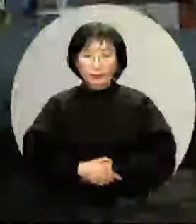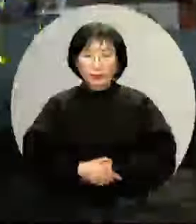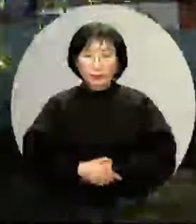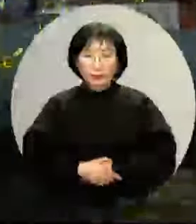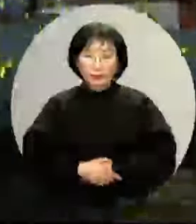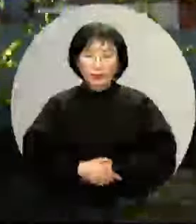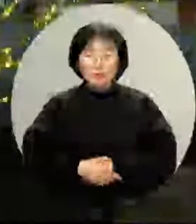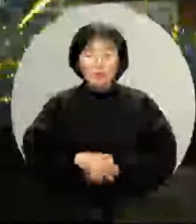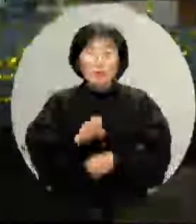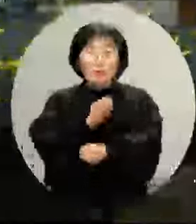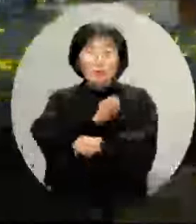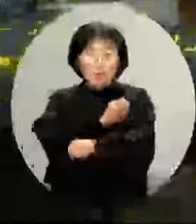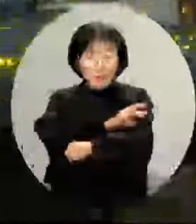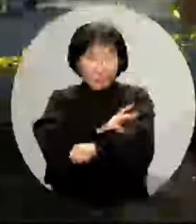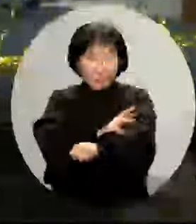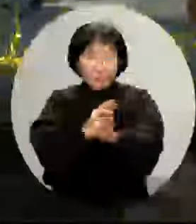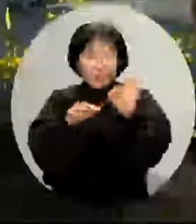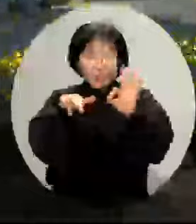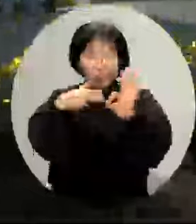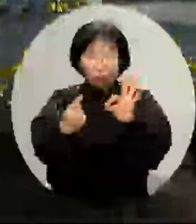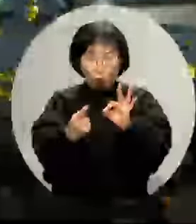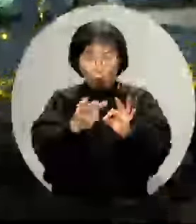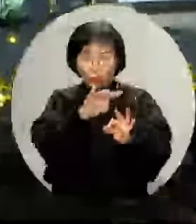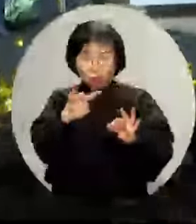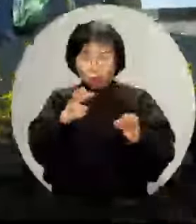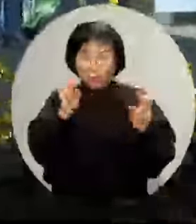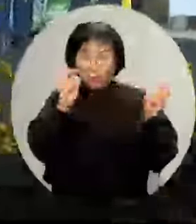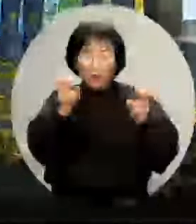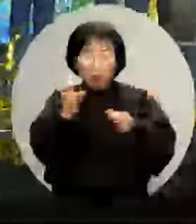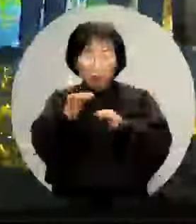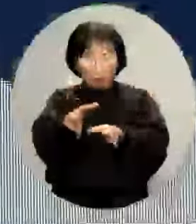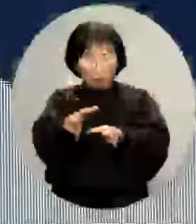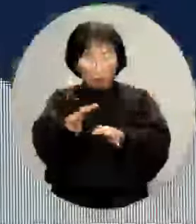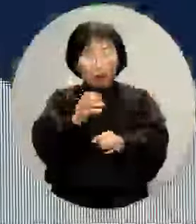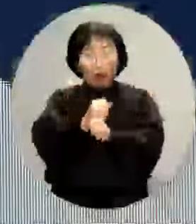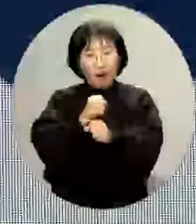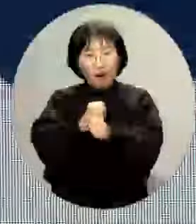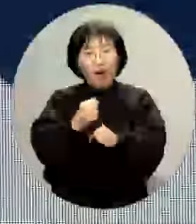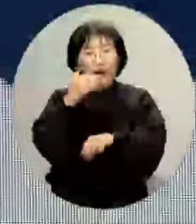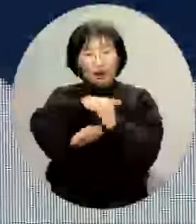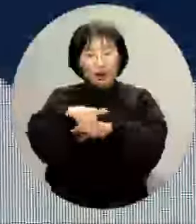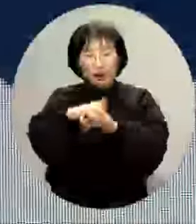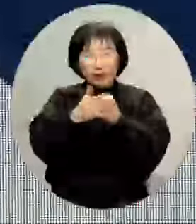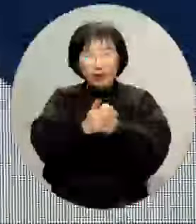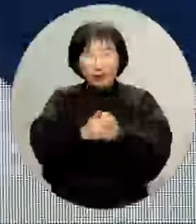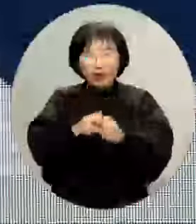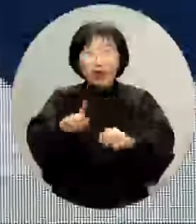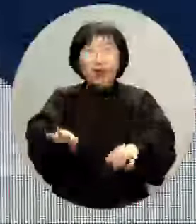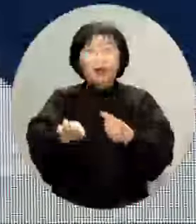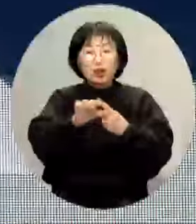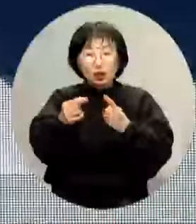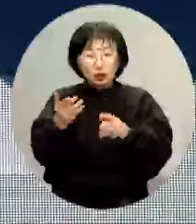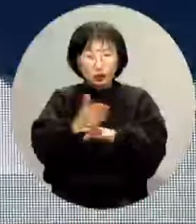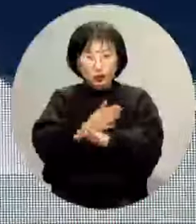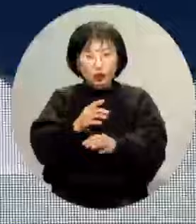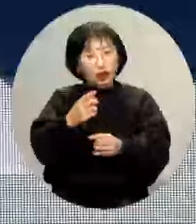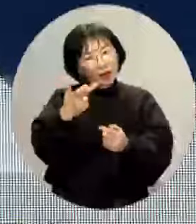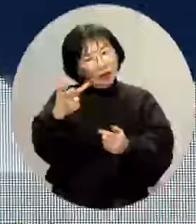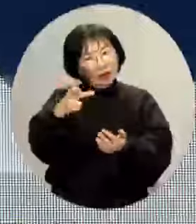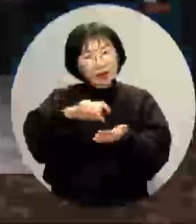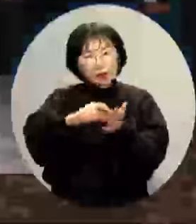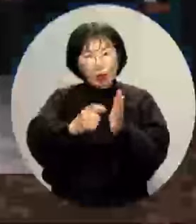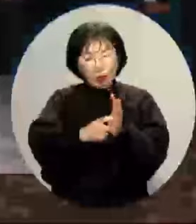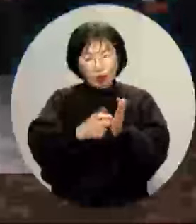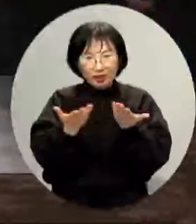지난해 새만금에 10조 원의 대규모 기업 투자를 유치한 전북자치도. 연초부터 17개 업체가 하나둘 착공에